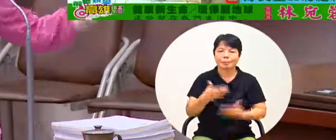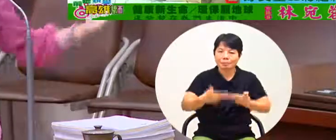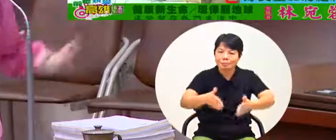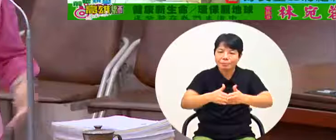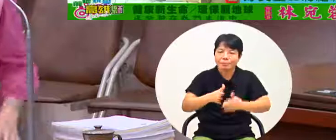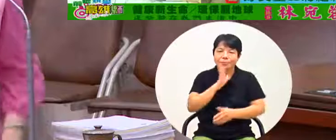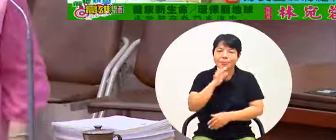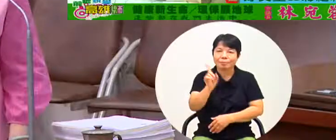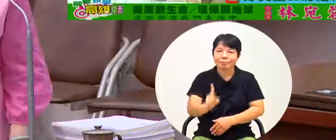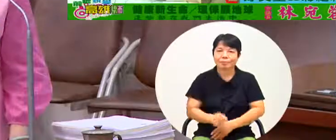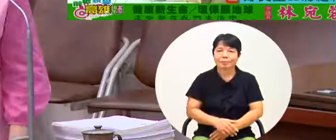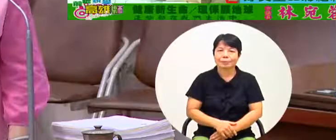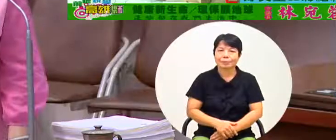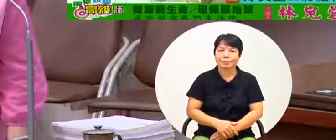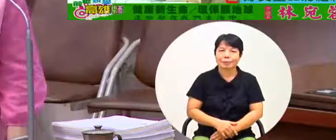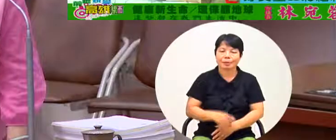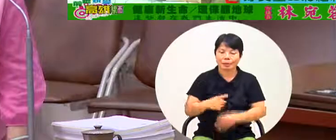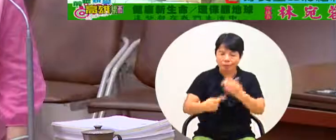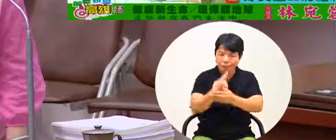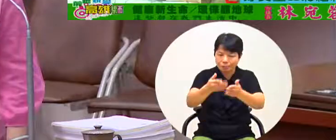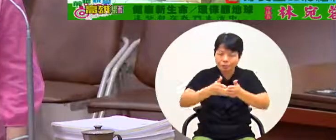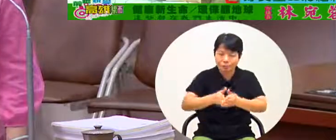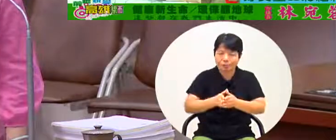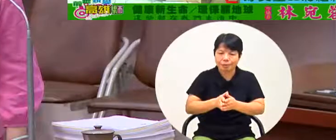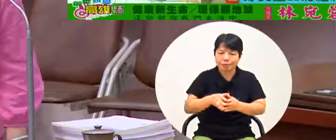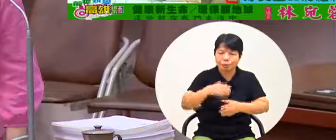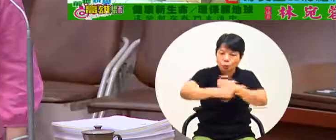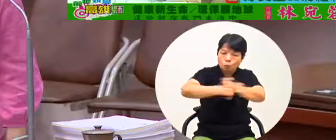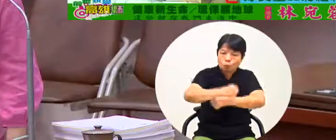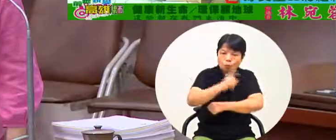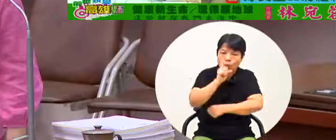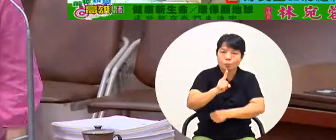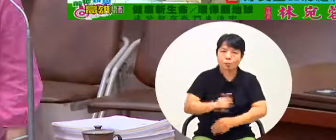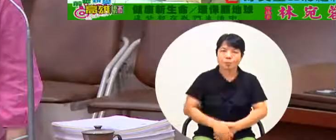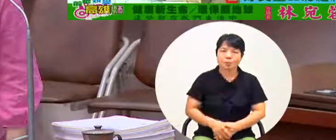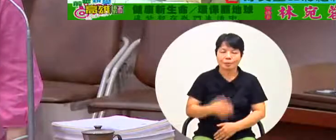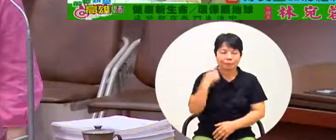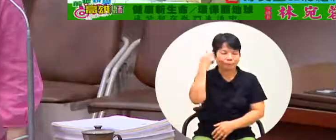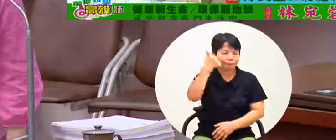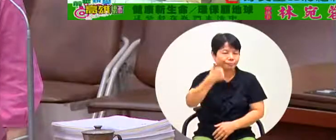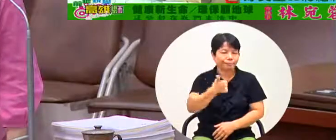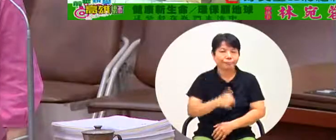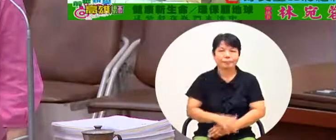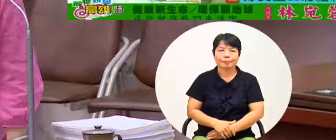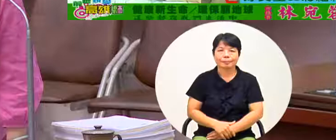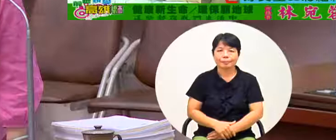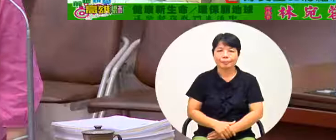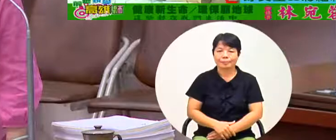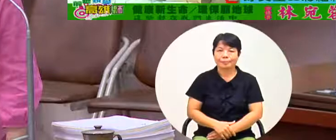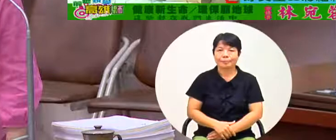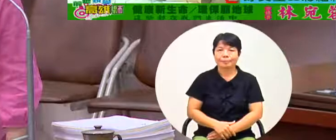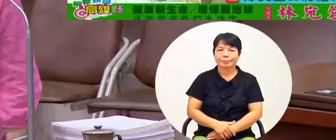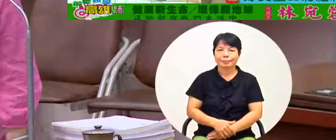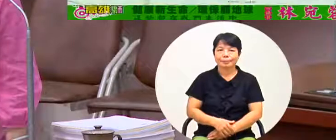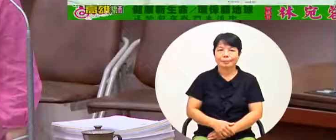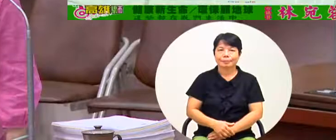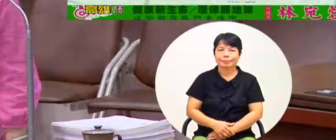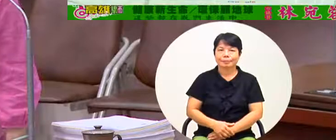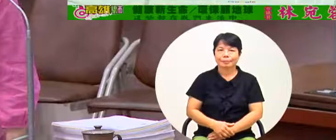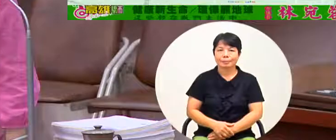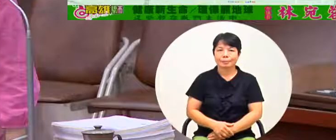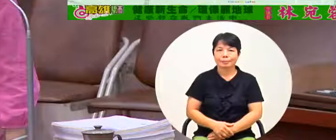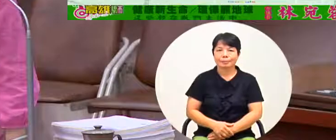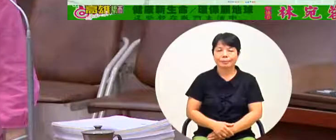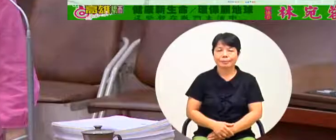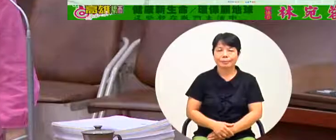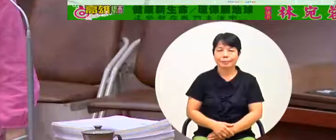已，就是感觉就很棒哈。这个是啊，本席说，如果你们没有的预算